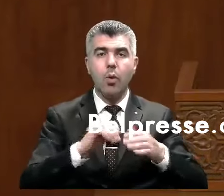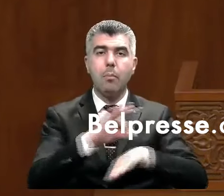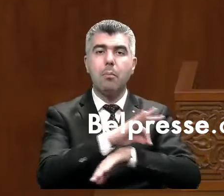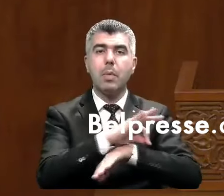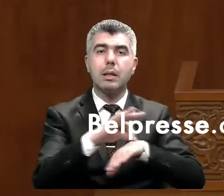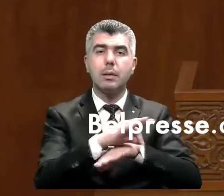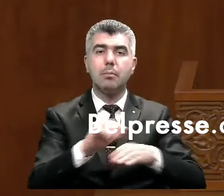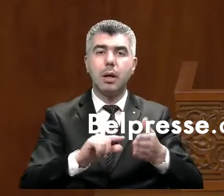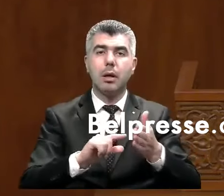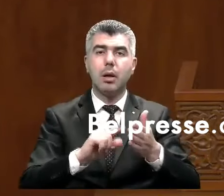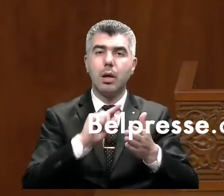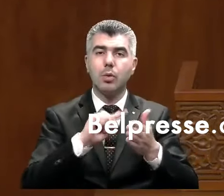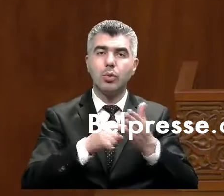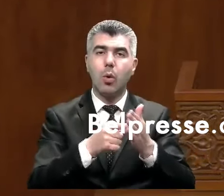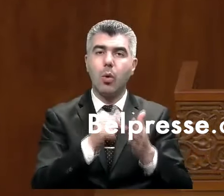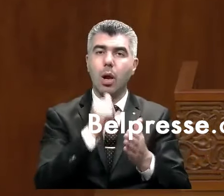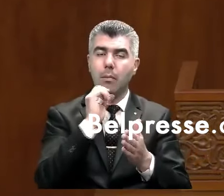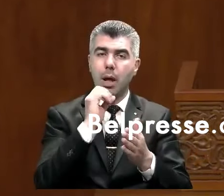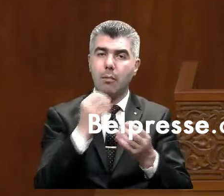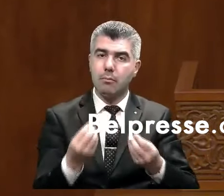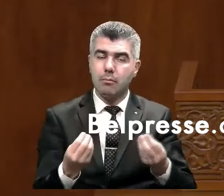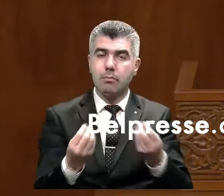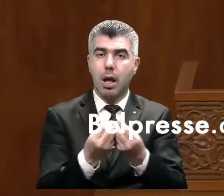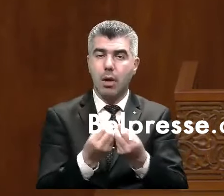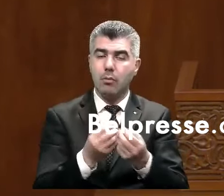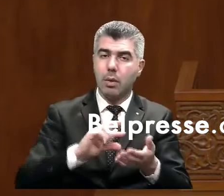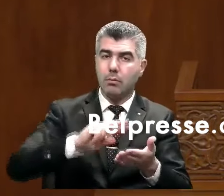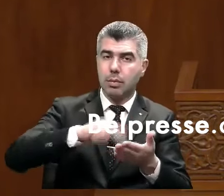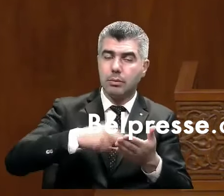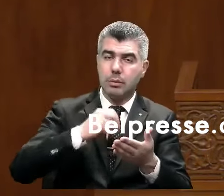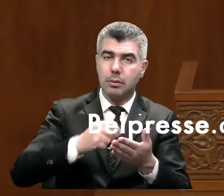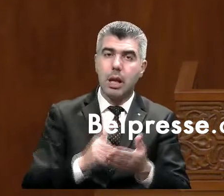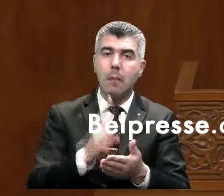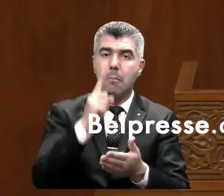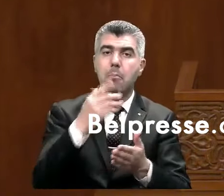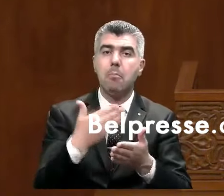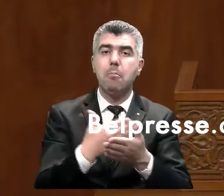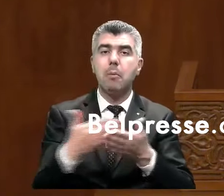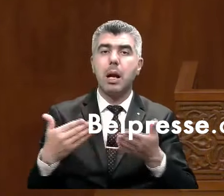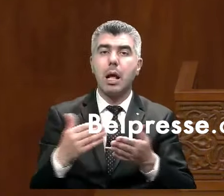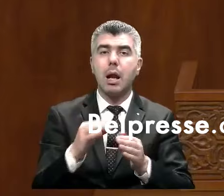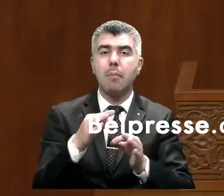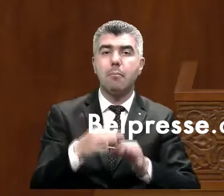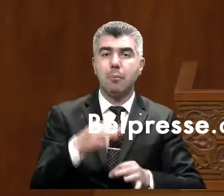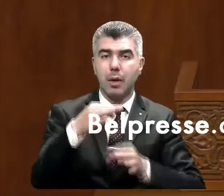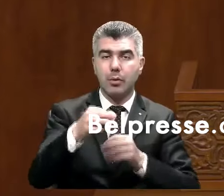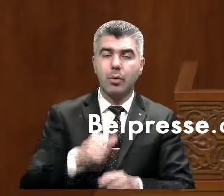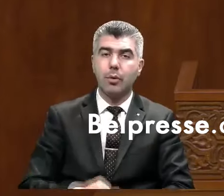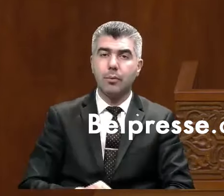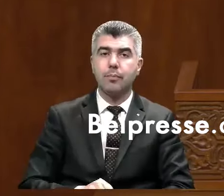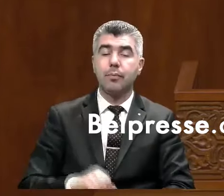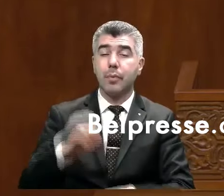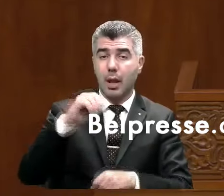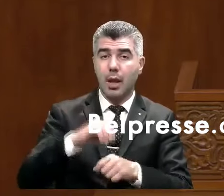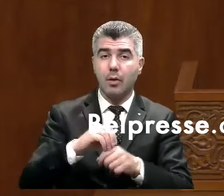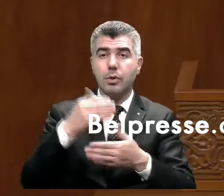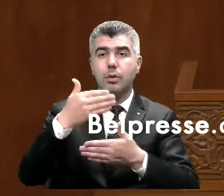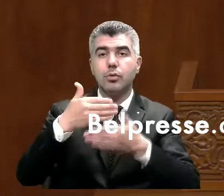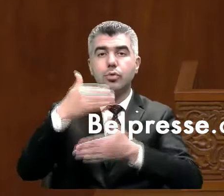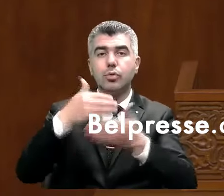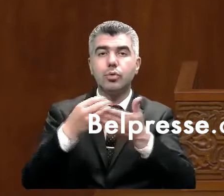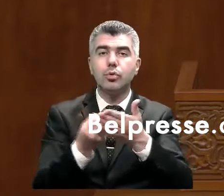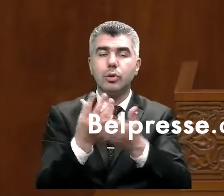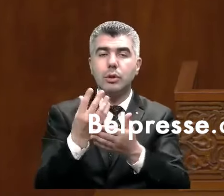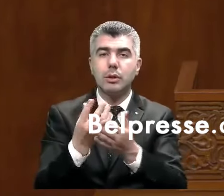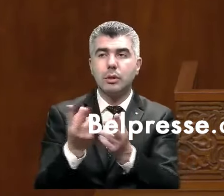الصالح للشرب والتي ستمكن من توفير حوالي مليار متر مكعب انشاء محطات لتحليه مياه البحر